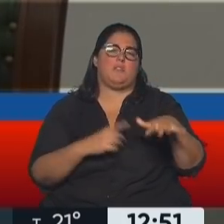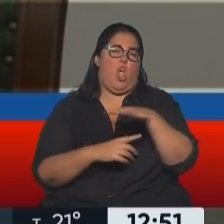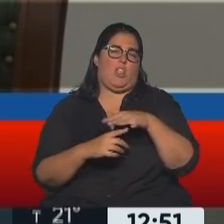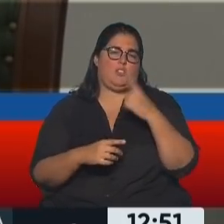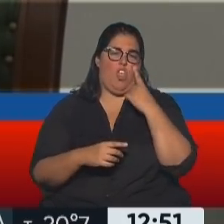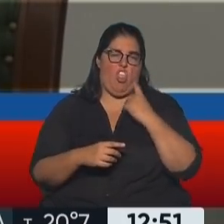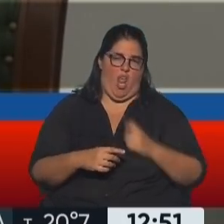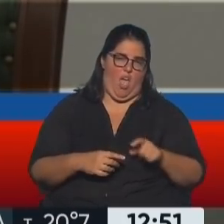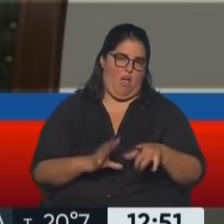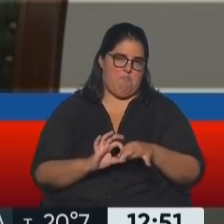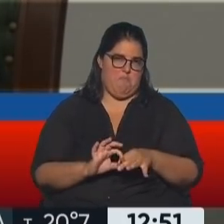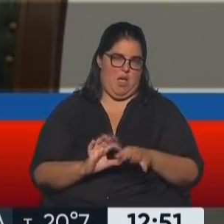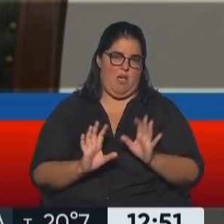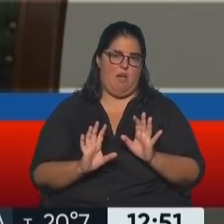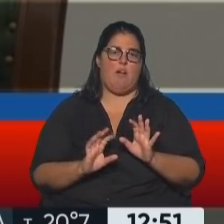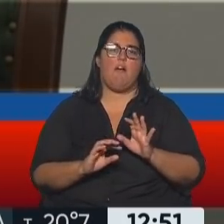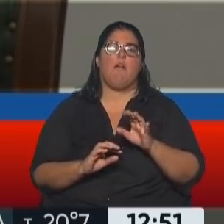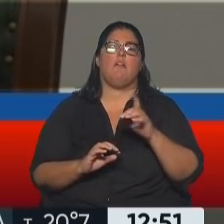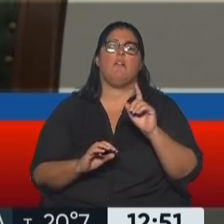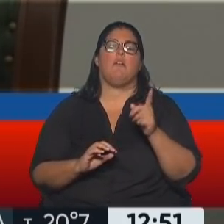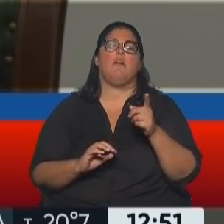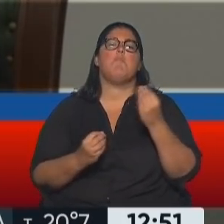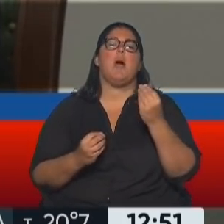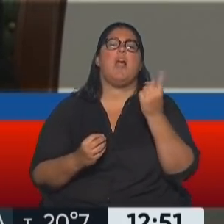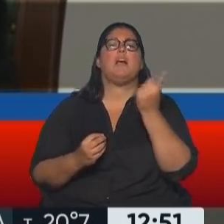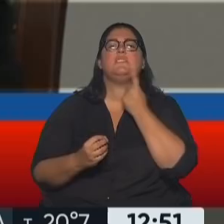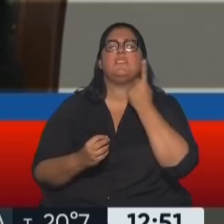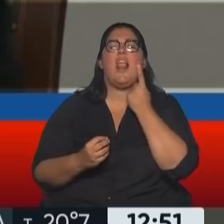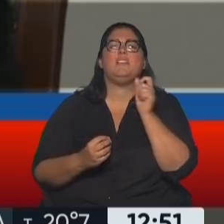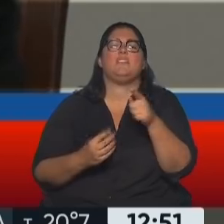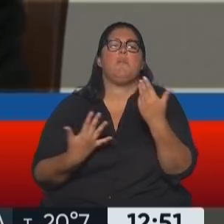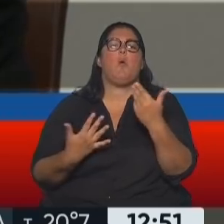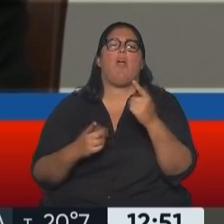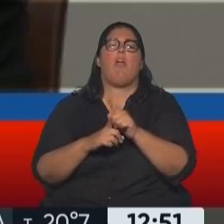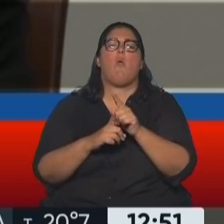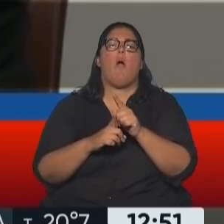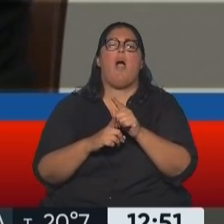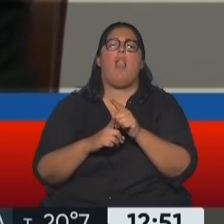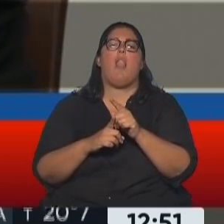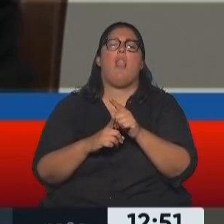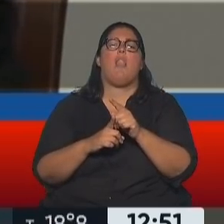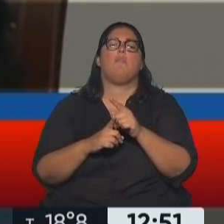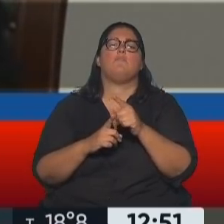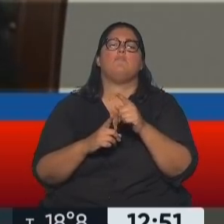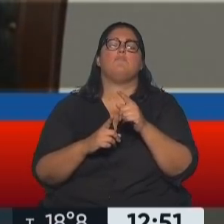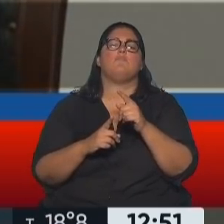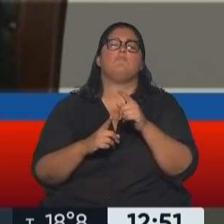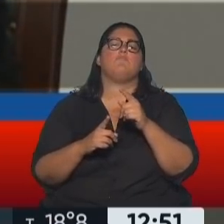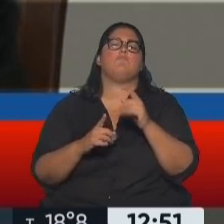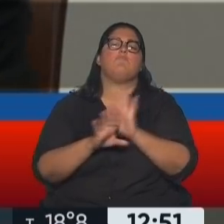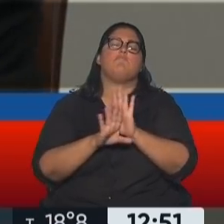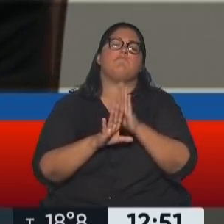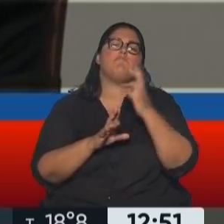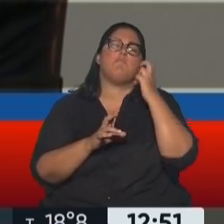драматизировать ситуацию, позволять Зеленскому в майке хаки выступать перед мировыми